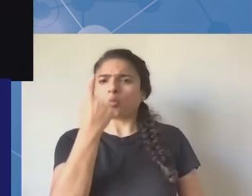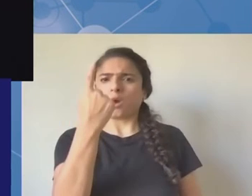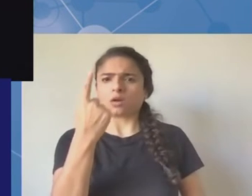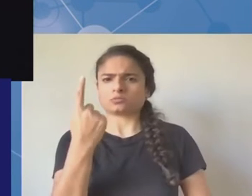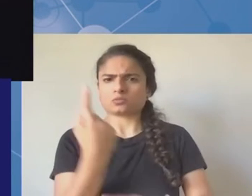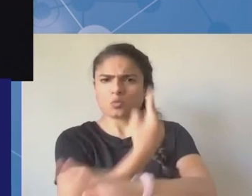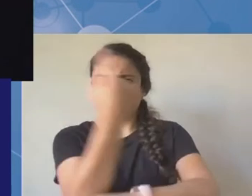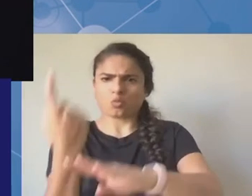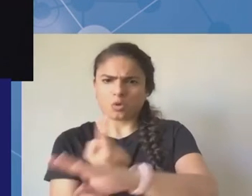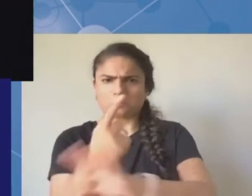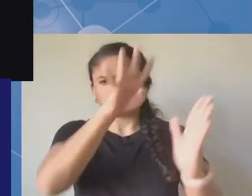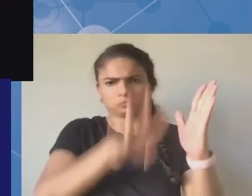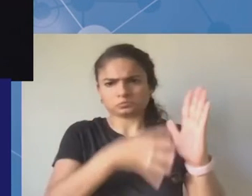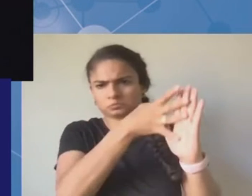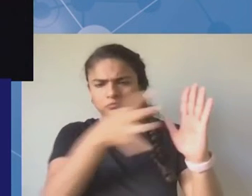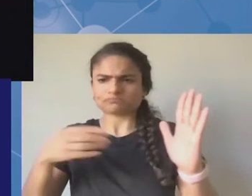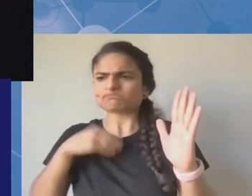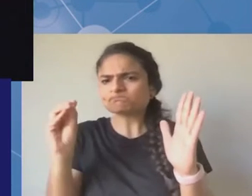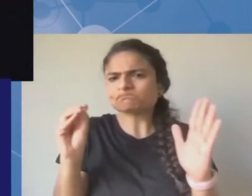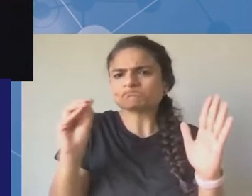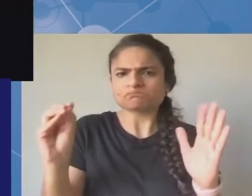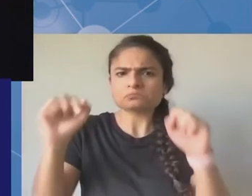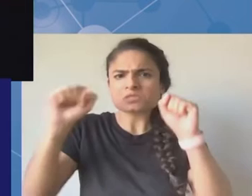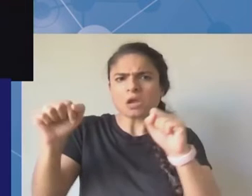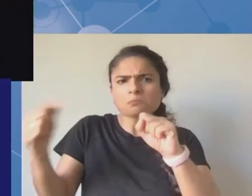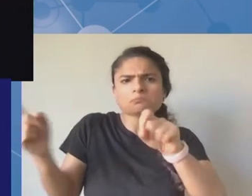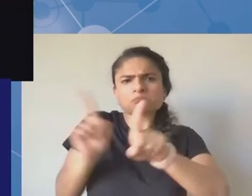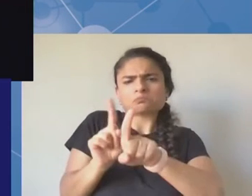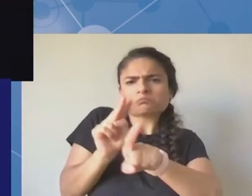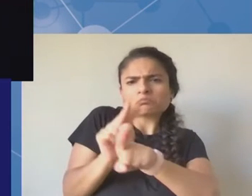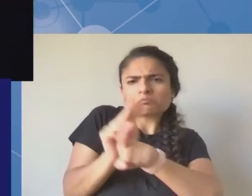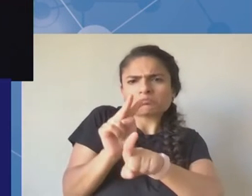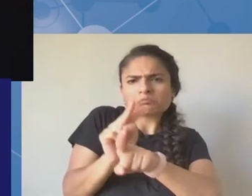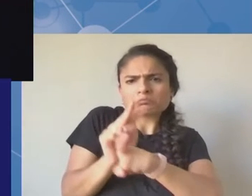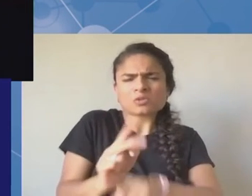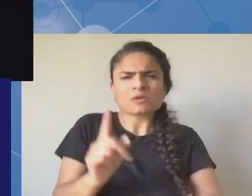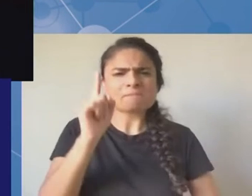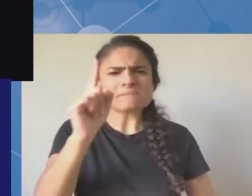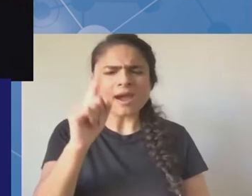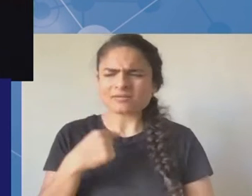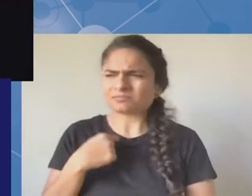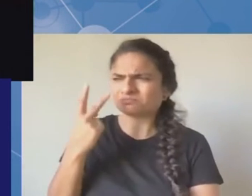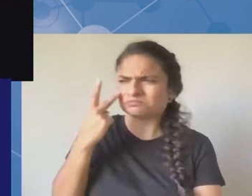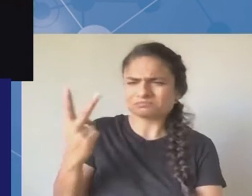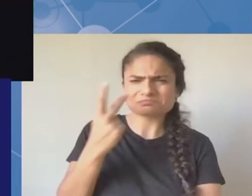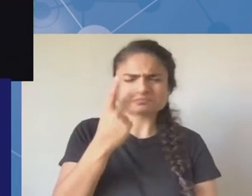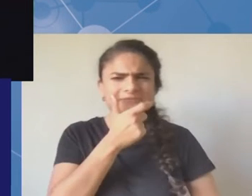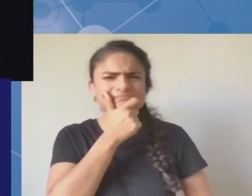конференц-залами. И я зарезервировала для себя такой час на то, чтобы провести дискуссию